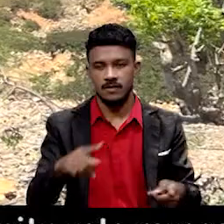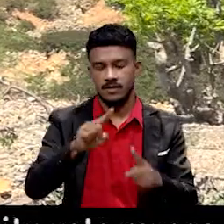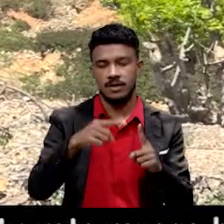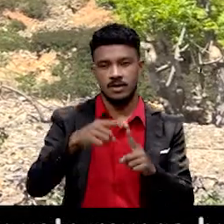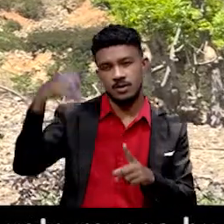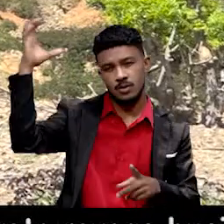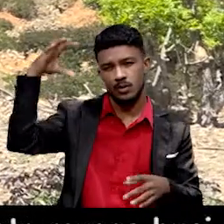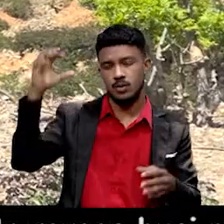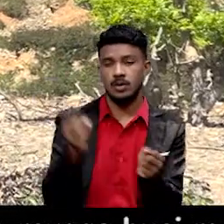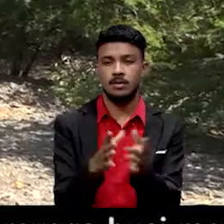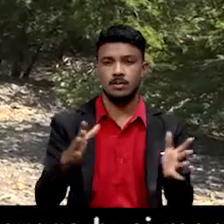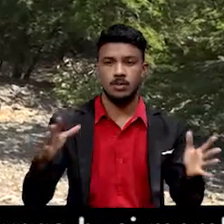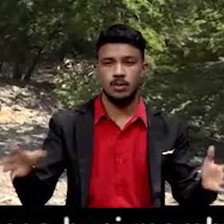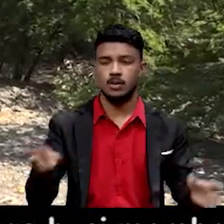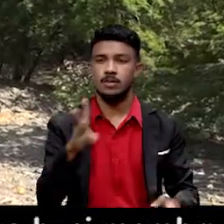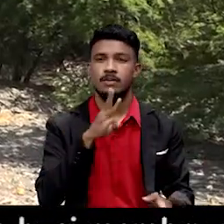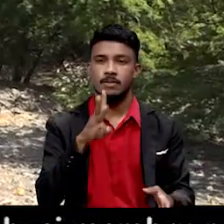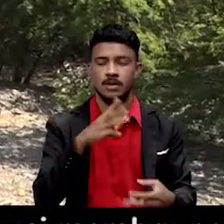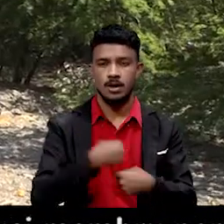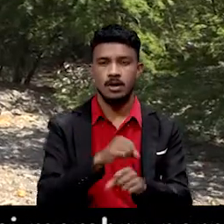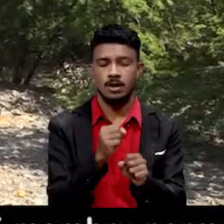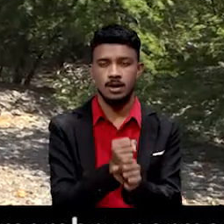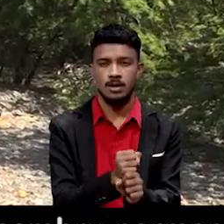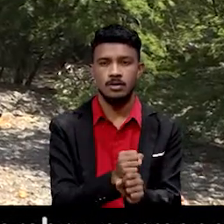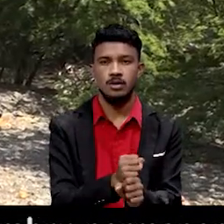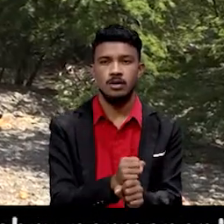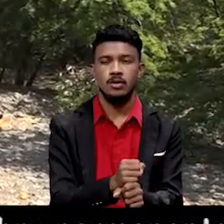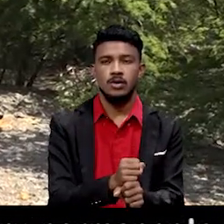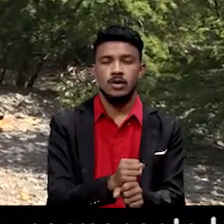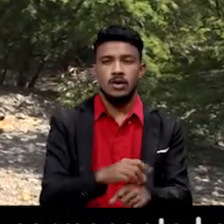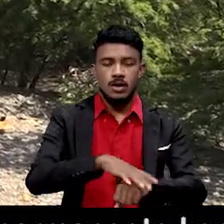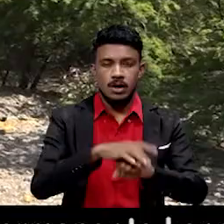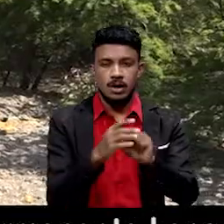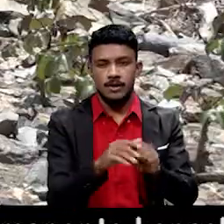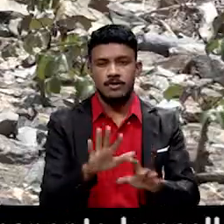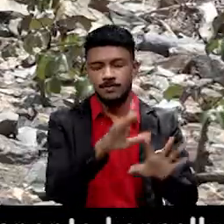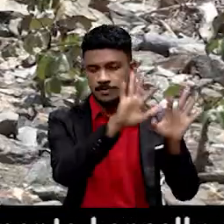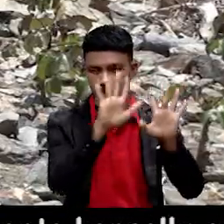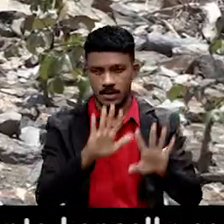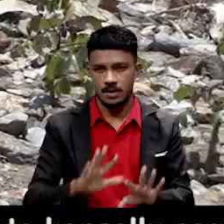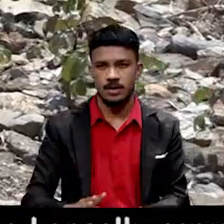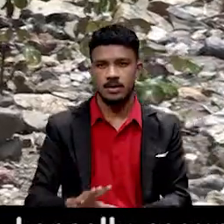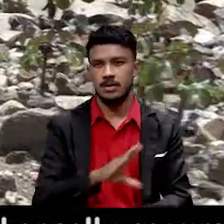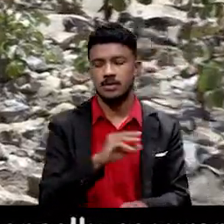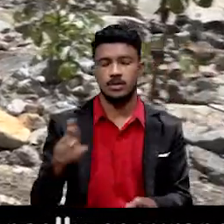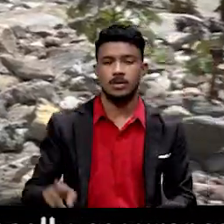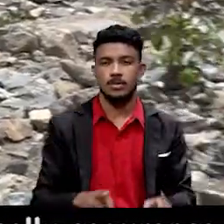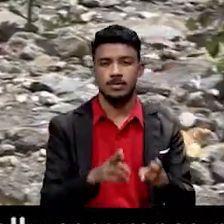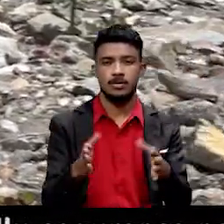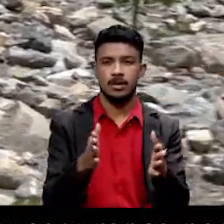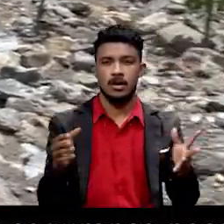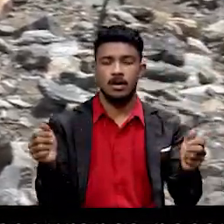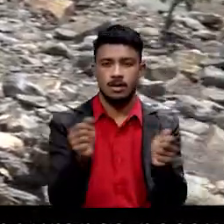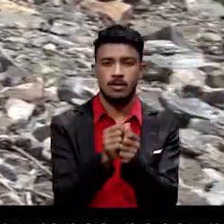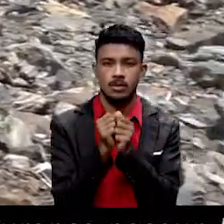befase rahen eksera sedimentasaun ne makastab tebes sedimentasaun ne maka akumula he